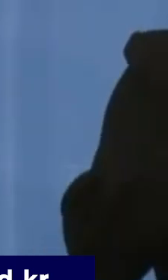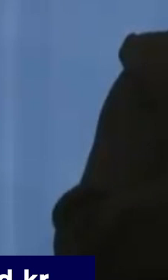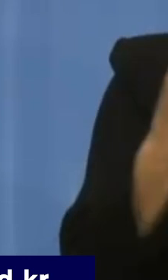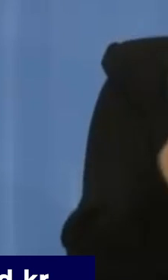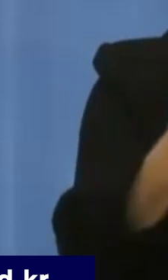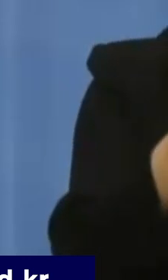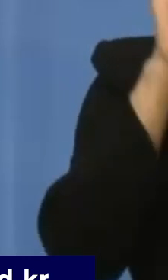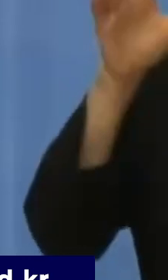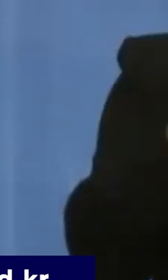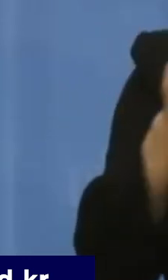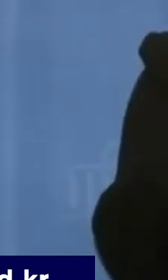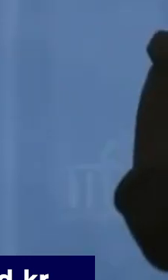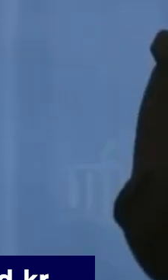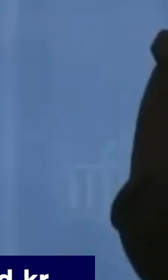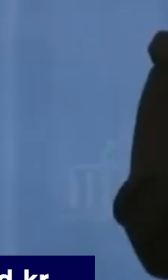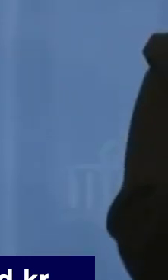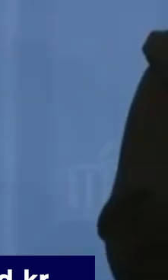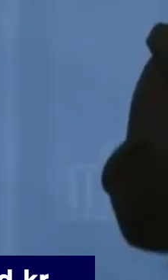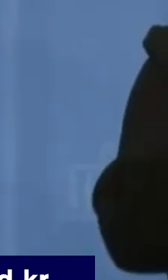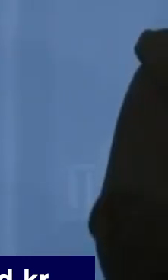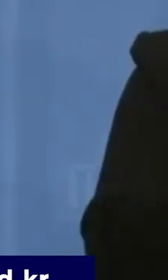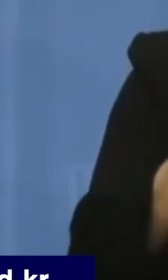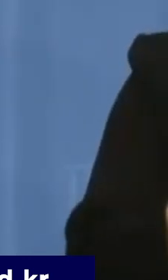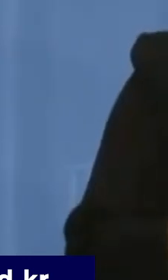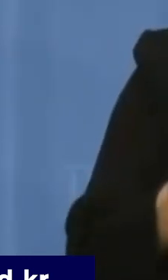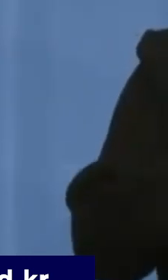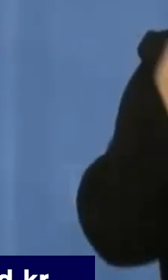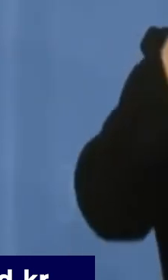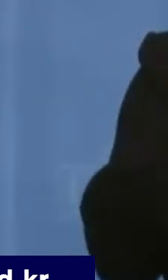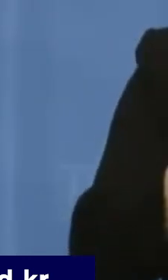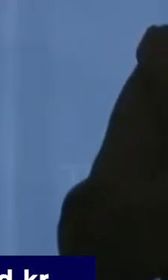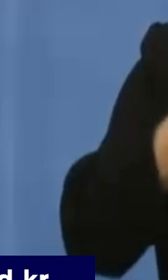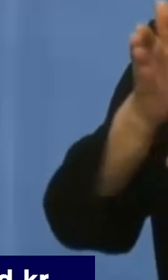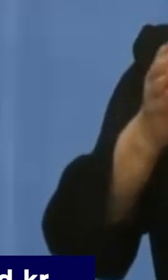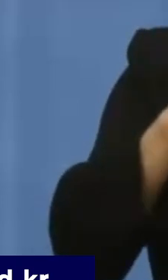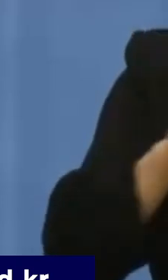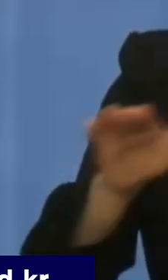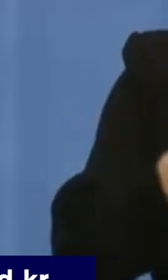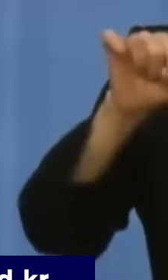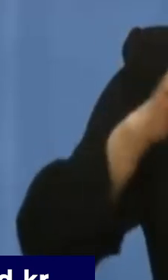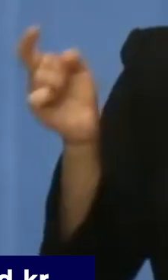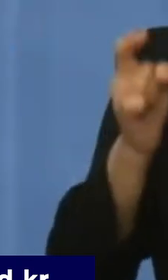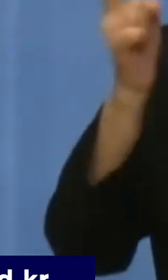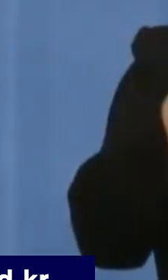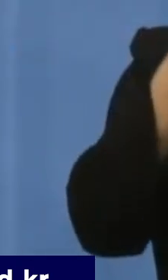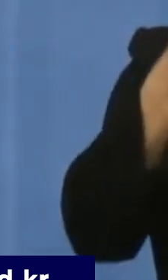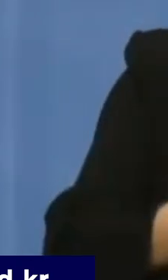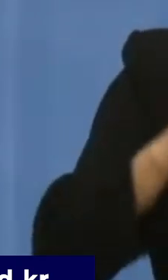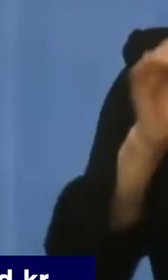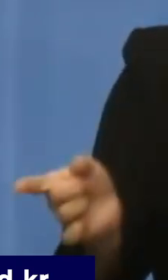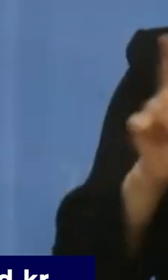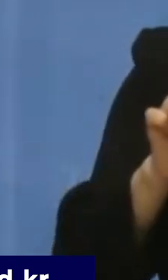기본소득당은 앞으로도 야3당 공조를 통한 3월 쌍특검 일괄 패스트트랙 처리로 정쟁 속에서 빨려들어간